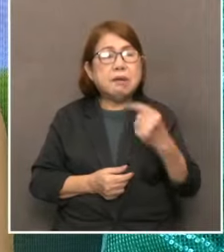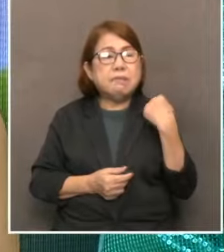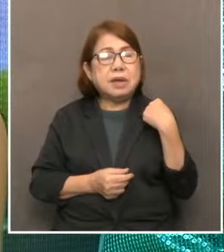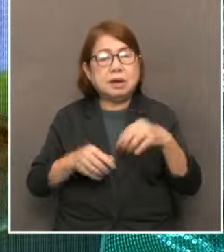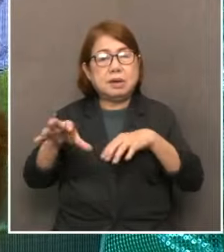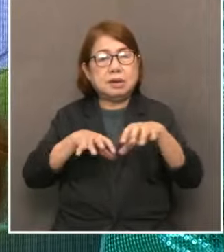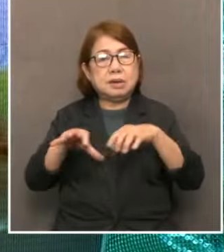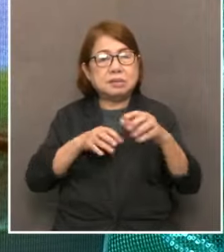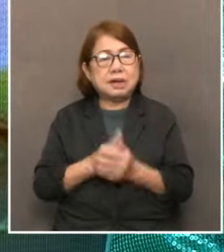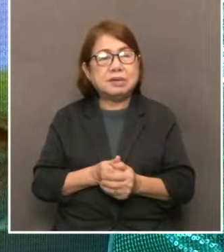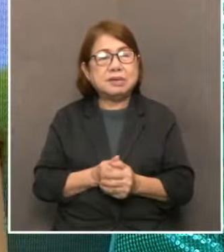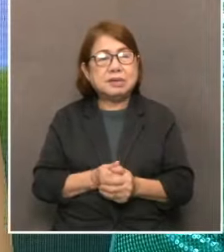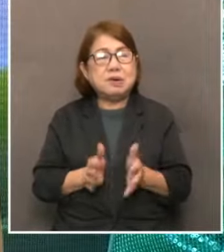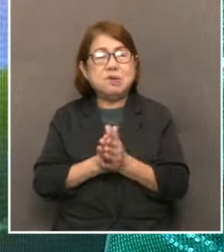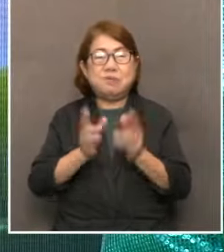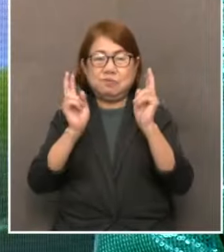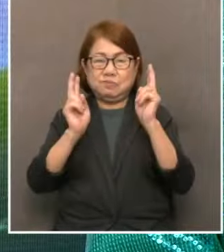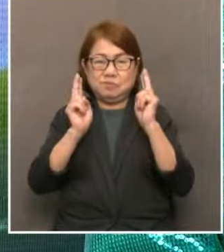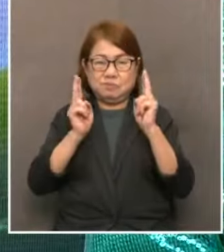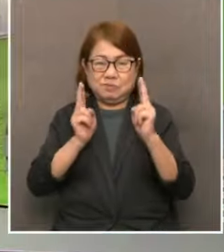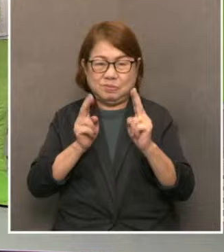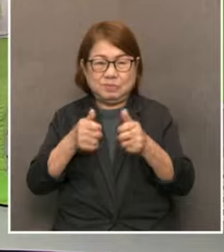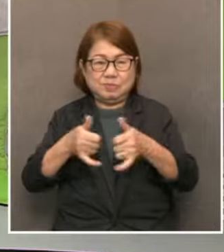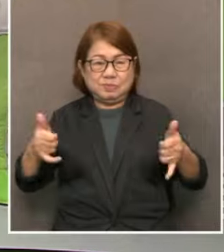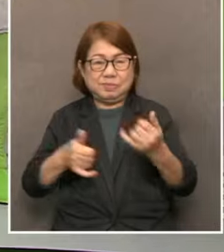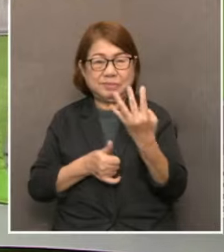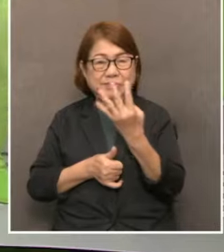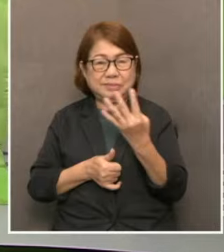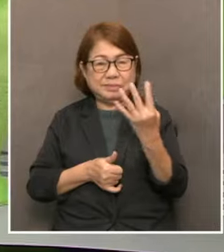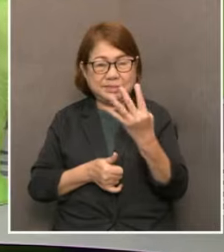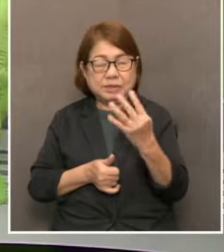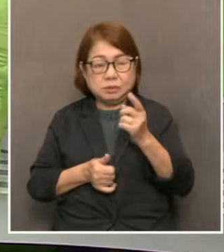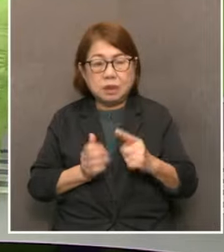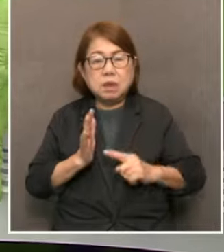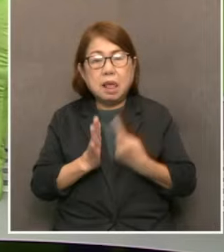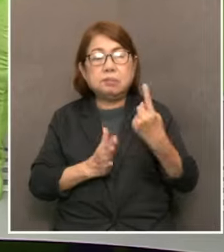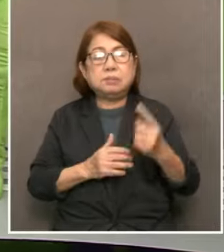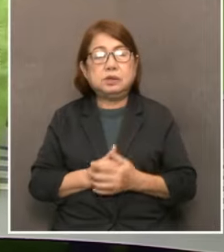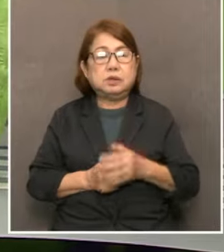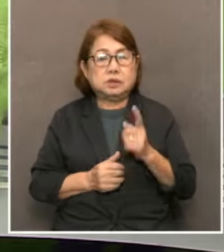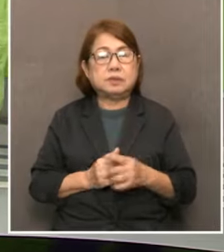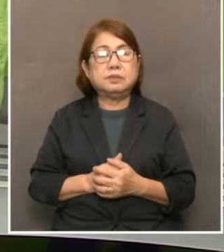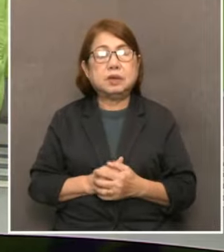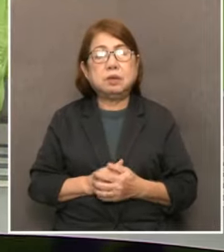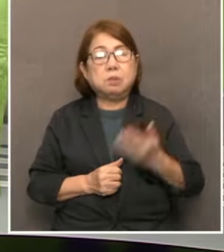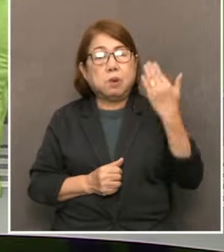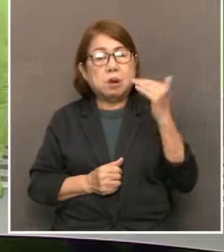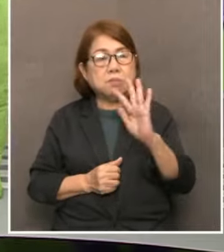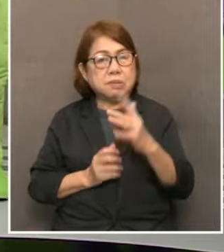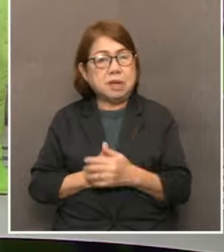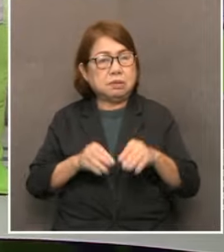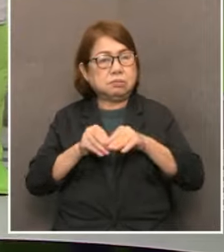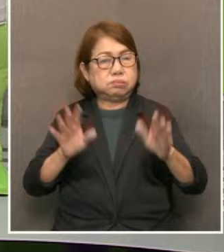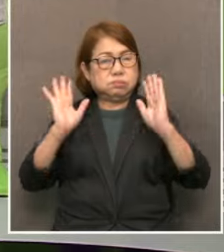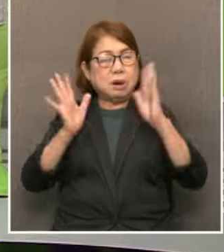collaborationร่วมกับ teletubbyนะคะน้องๆที่อยู่กับเราในครั้งนี้นะคะเป็นครั้งแรกนะคะที่มีการ collaborationนะคะร่วมกับ